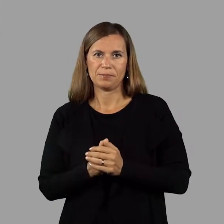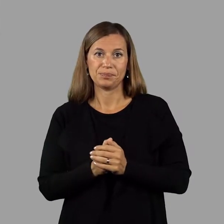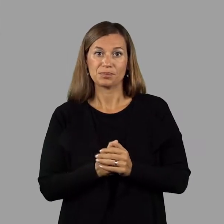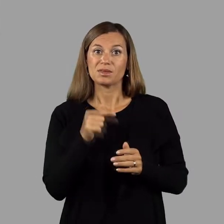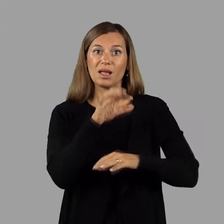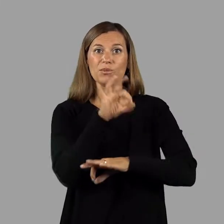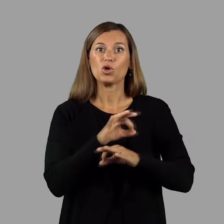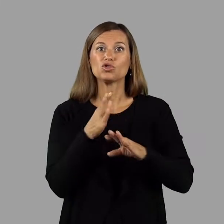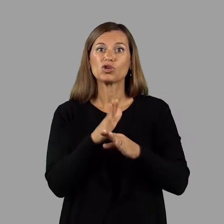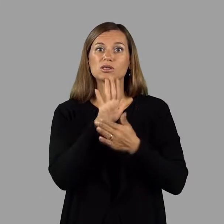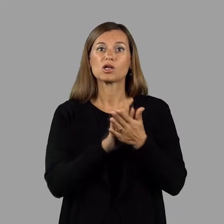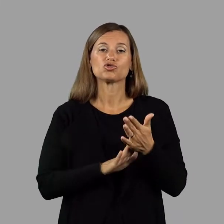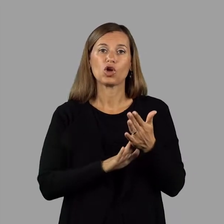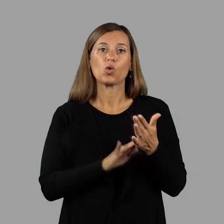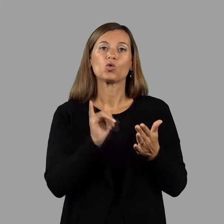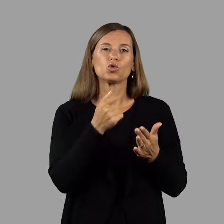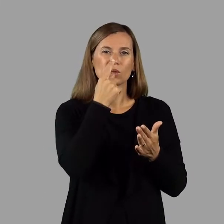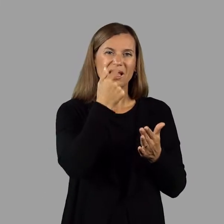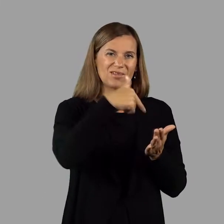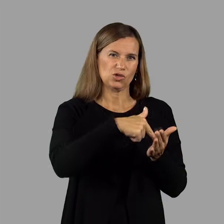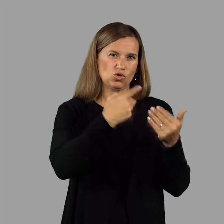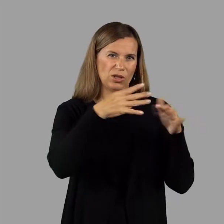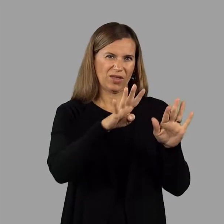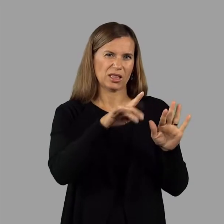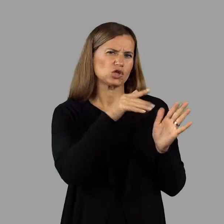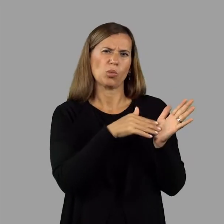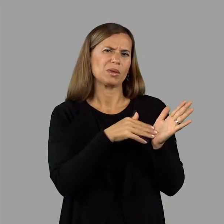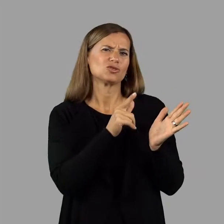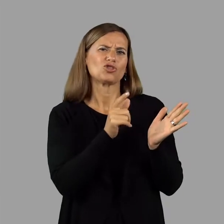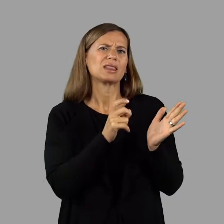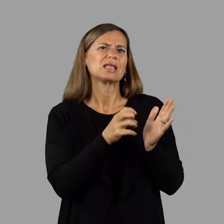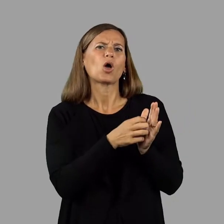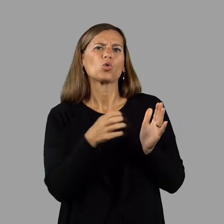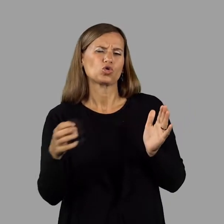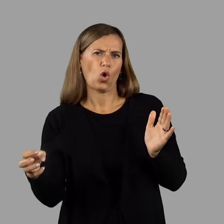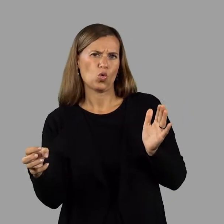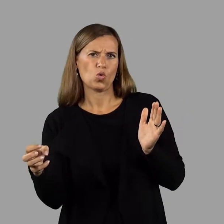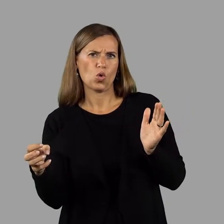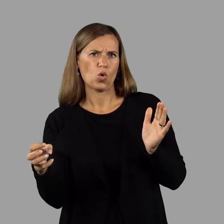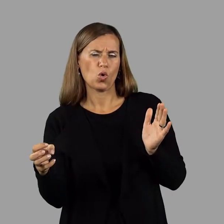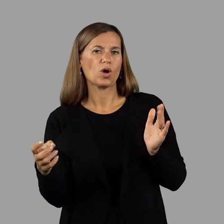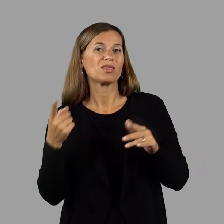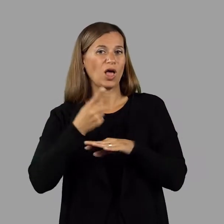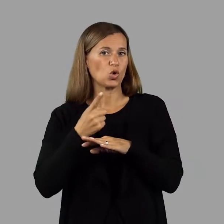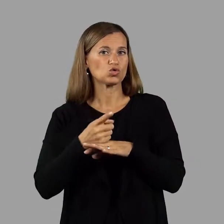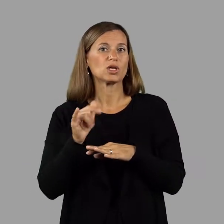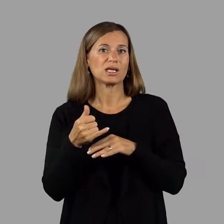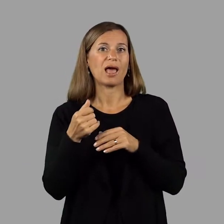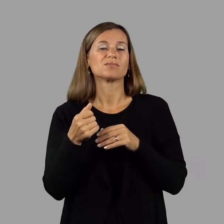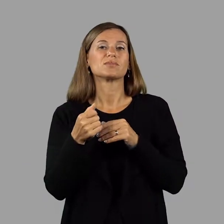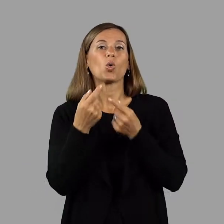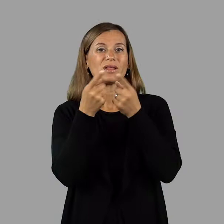Ta projekt se je sicer začel junija 2019, torej ne traja tako zelo dolgo. Kot rečeno, je naročnik